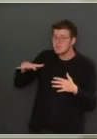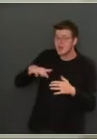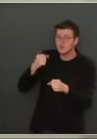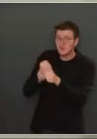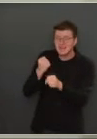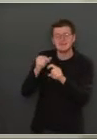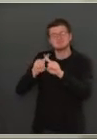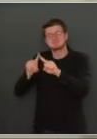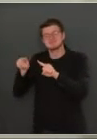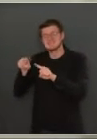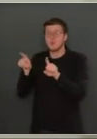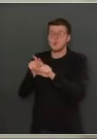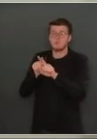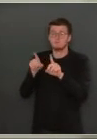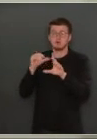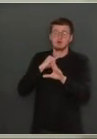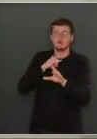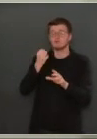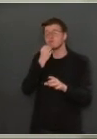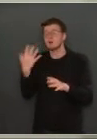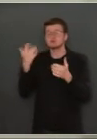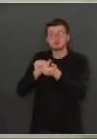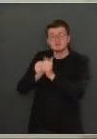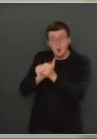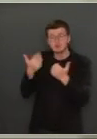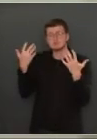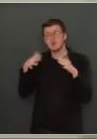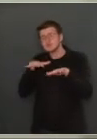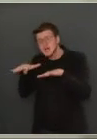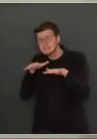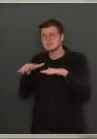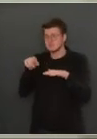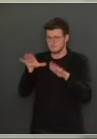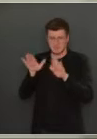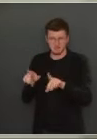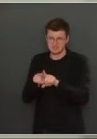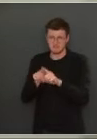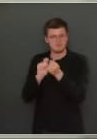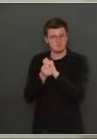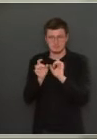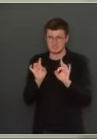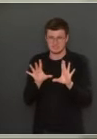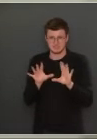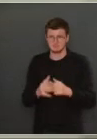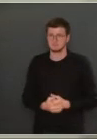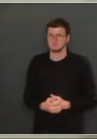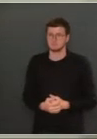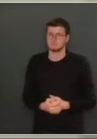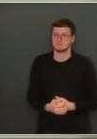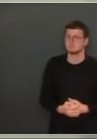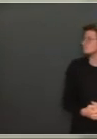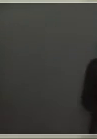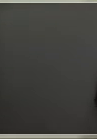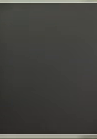organisatie van begeleide activiteiten zoals sporten verandert niet. Troisième mesure, c'est dans le